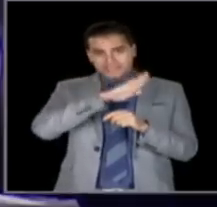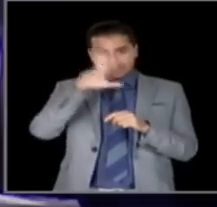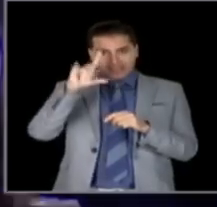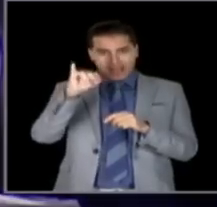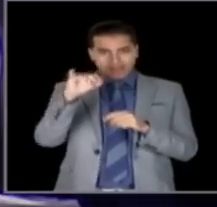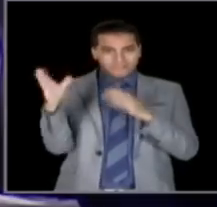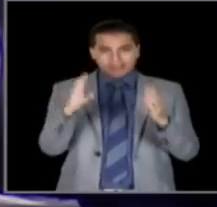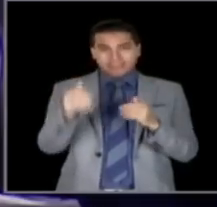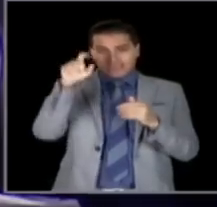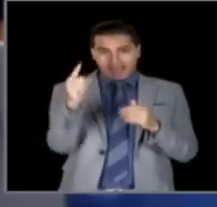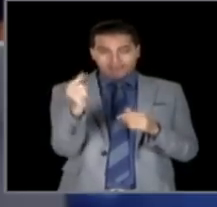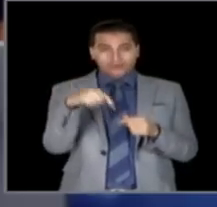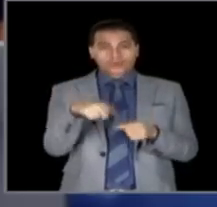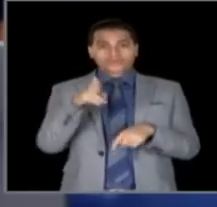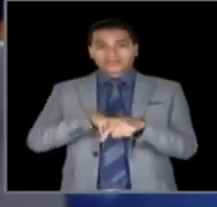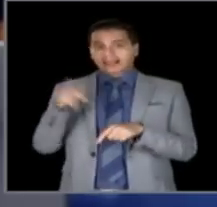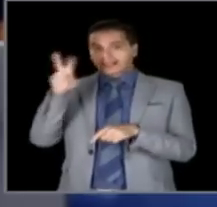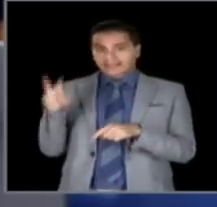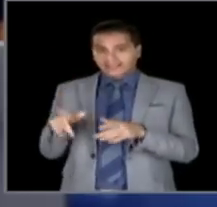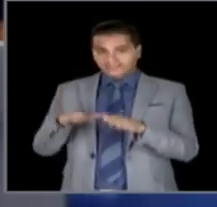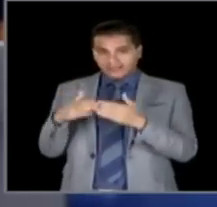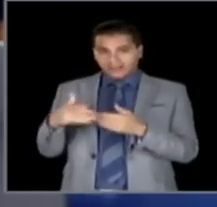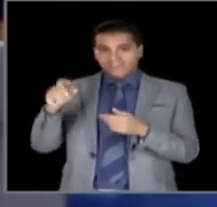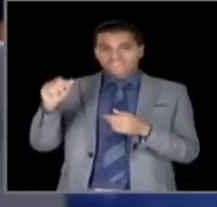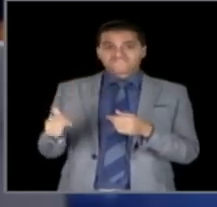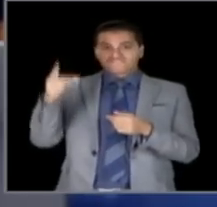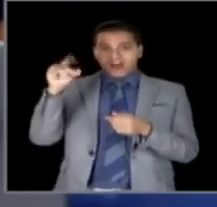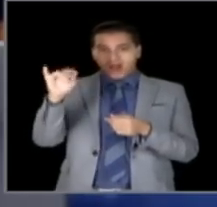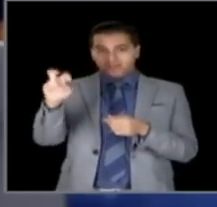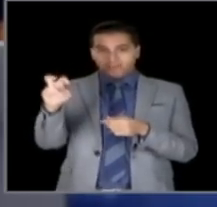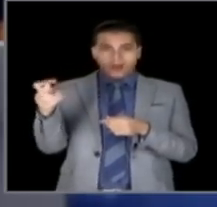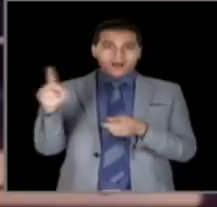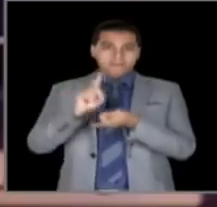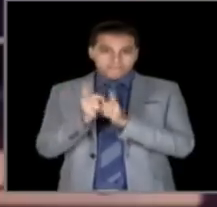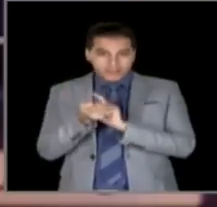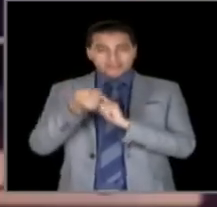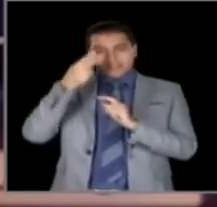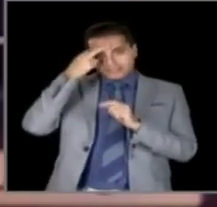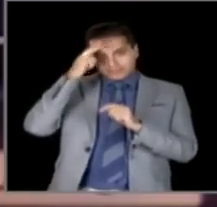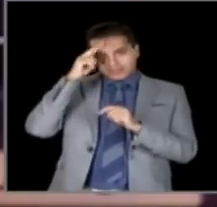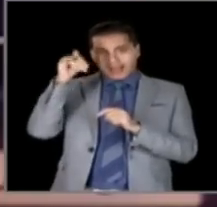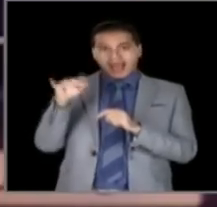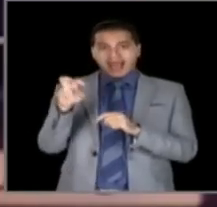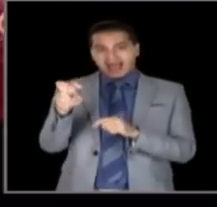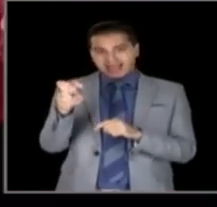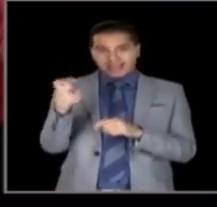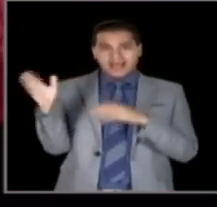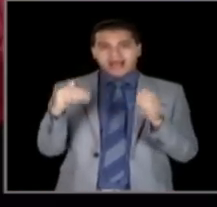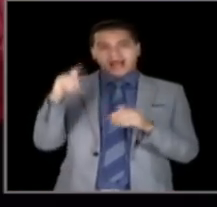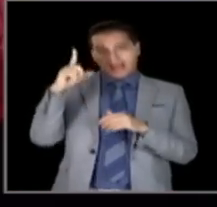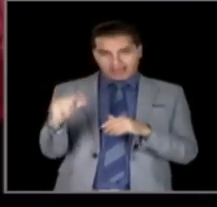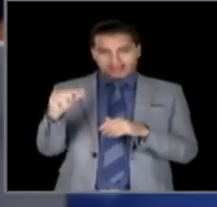جابر، وتغيير في النيل، فاطمة رفعت نزلت مكان آية